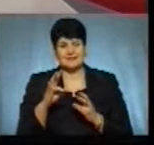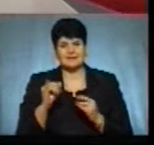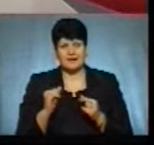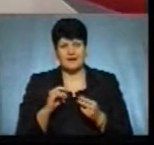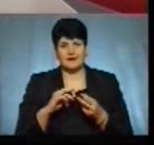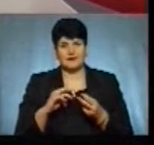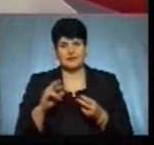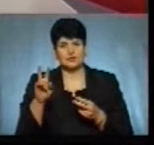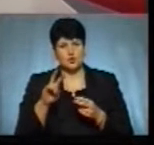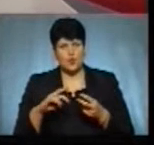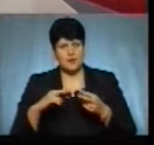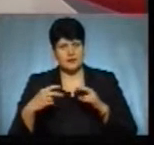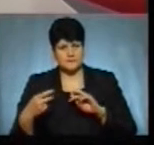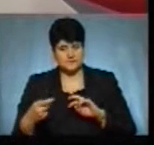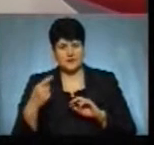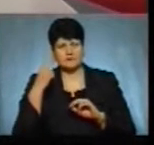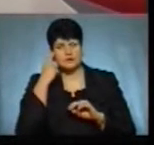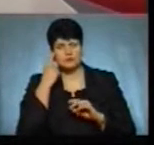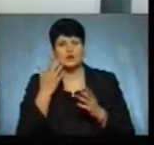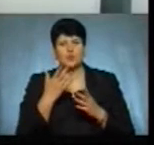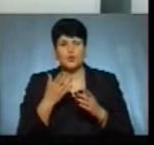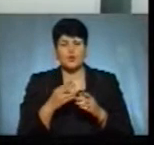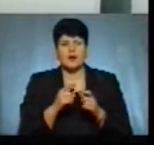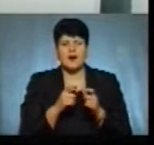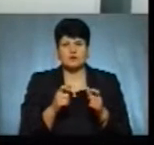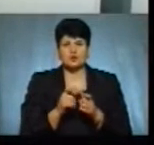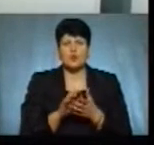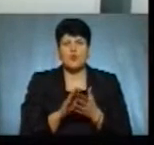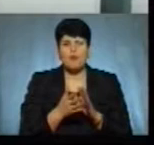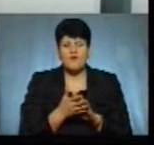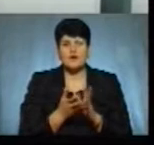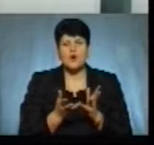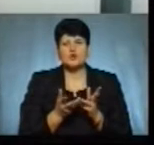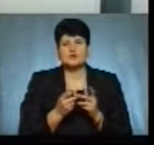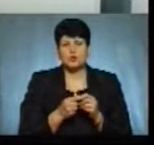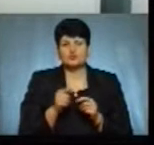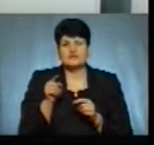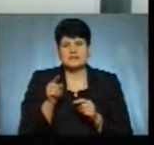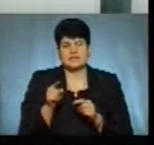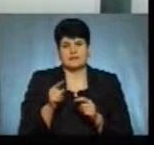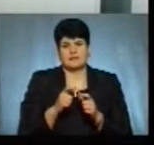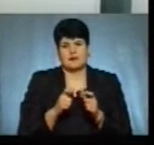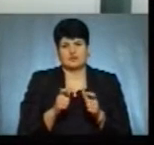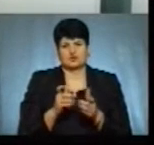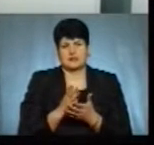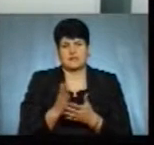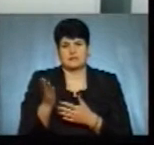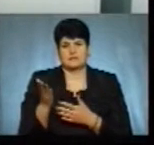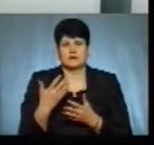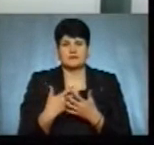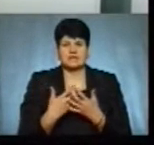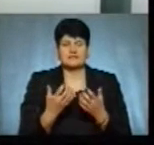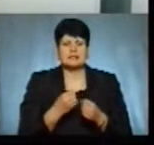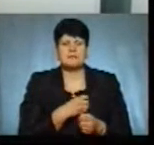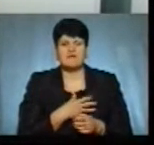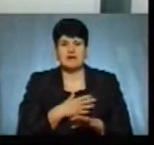США, вона повинна думати, на яку карточку і які умови розрахунку за цієї карточки, наприклад, в доларах США в неї є. Якщо взяти